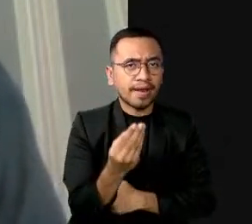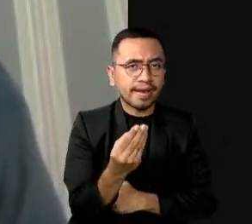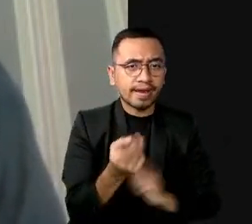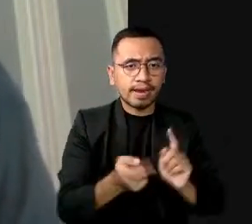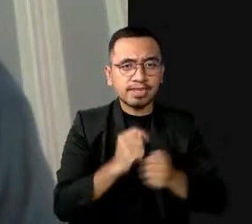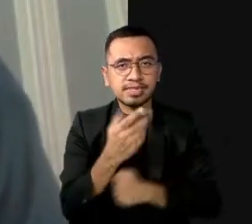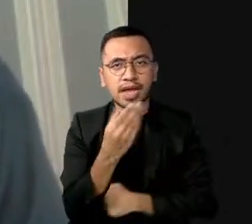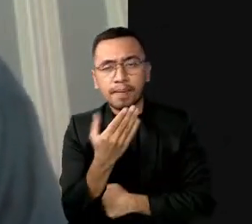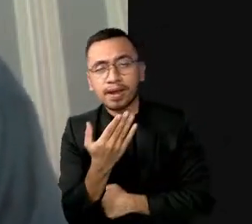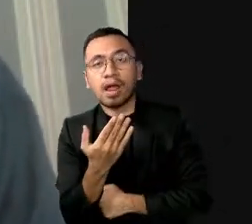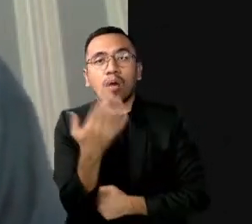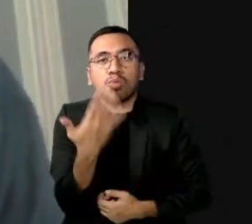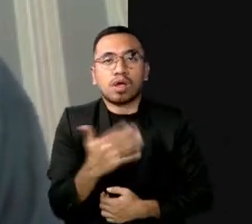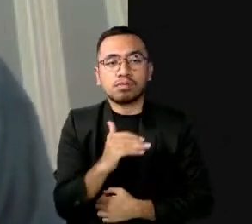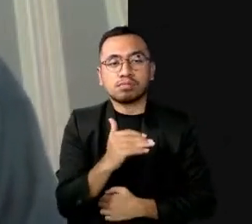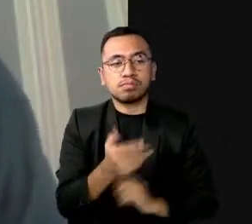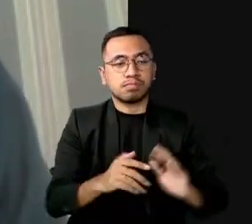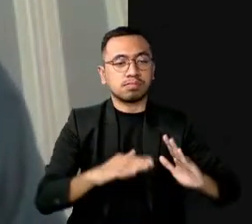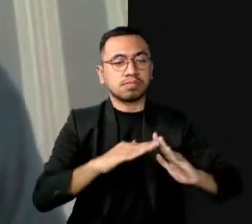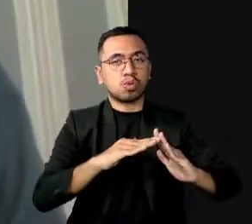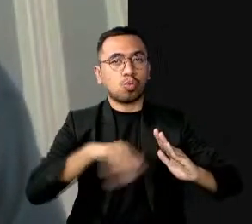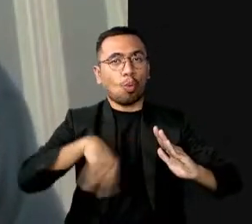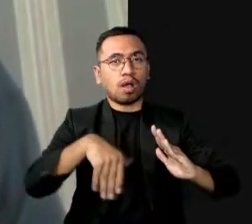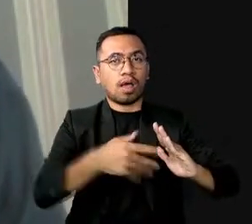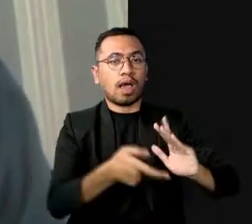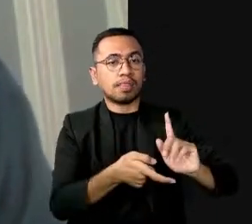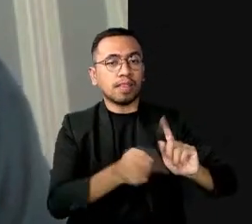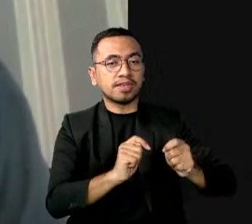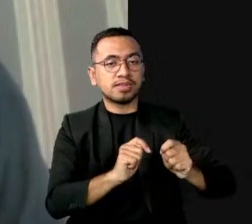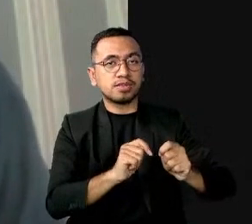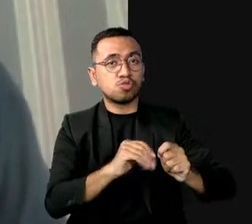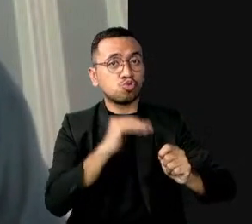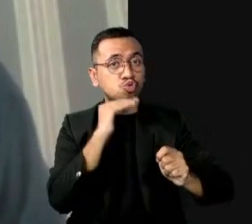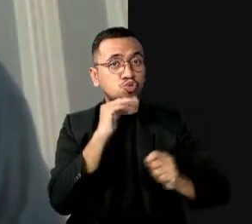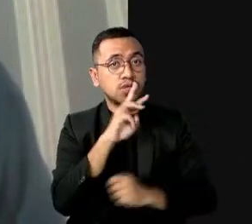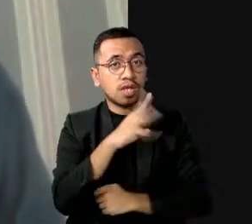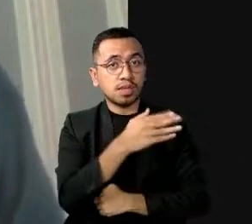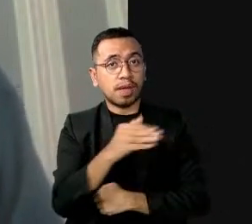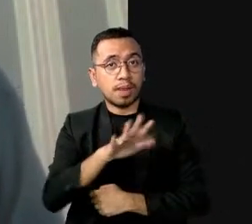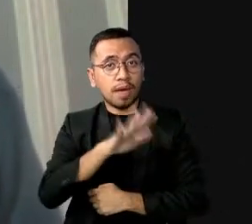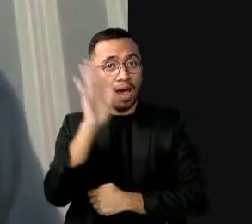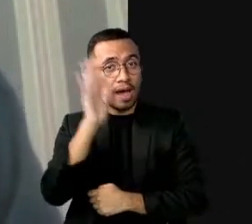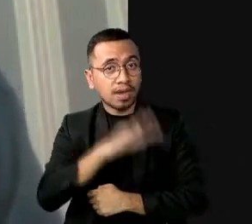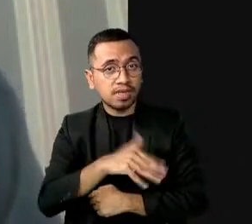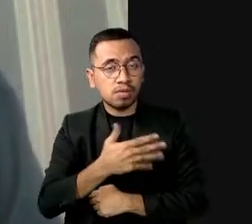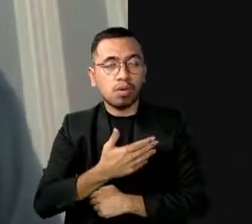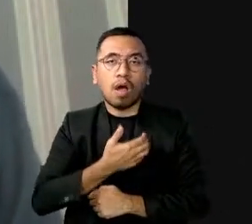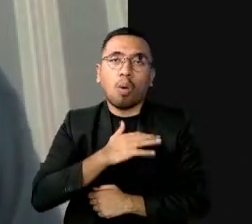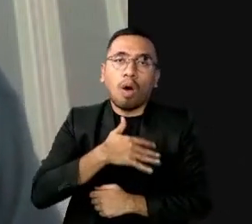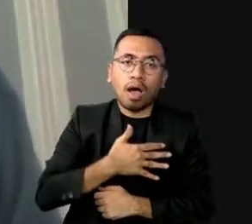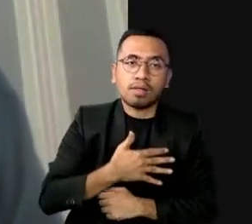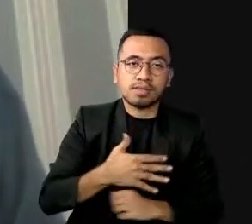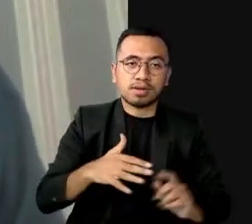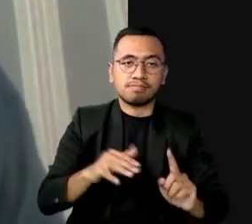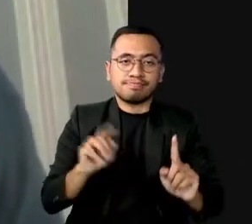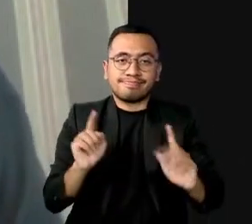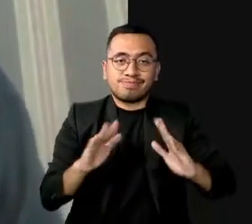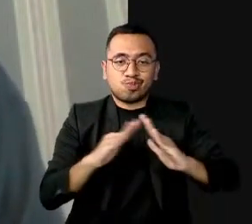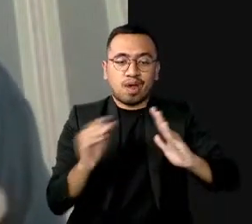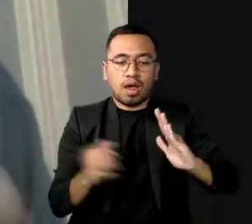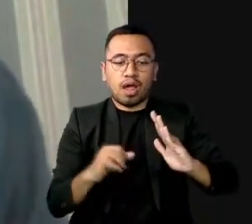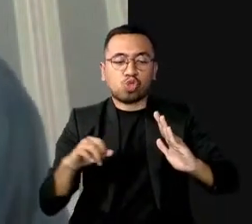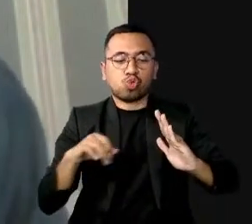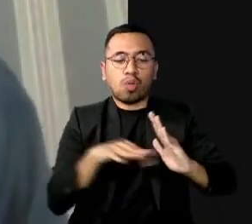Biasanya 3-5 hari dia tidak menerapkan protokol kesehatan maka akan berpotensi menularkan kepada